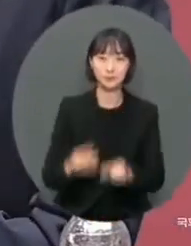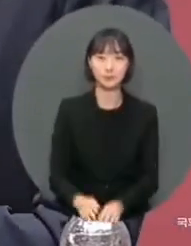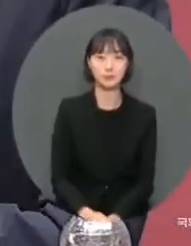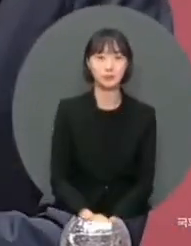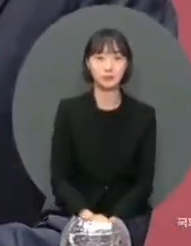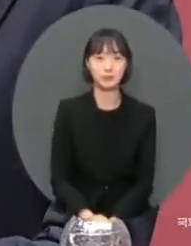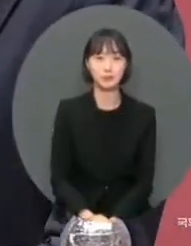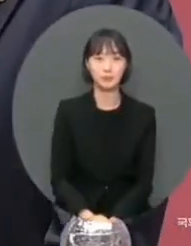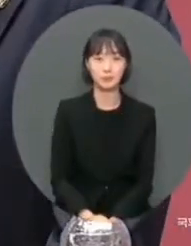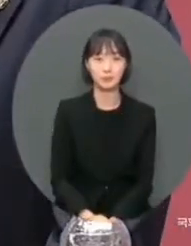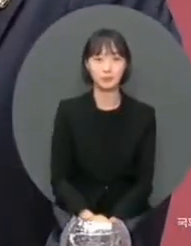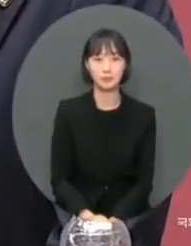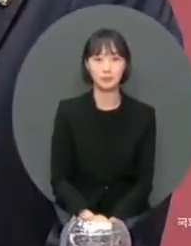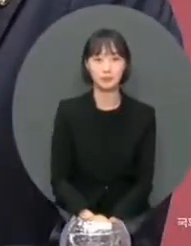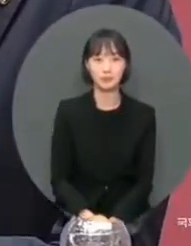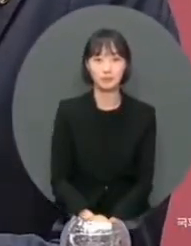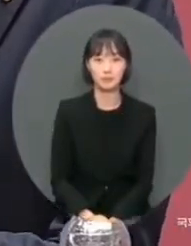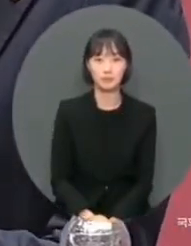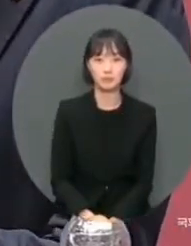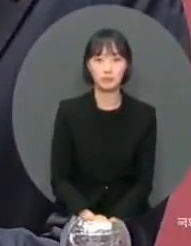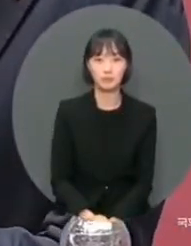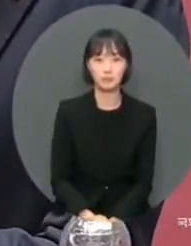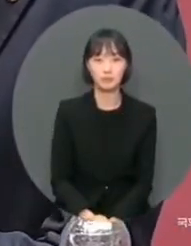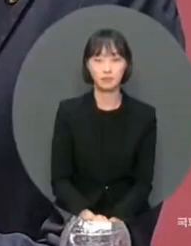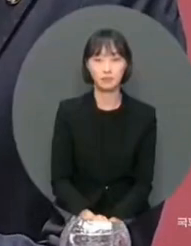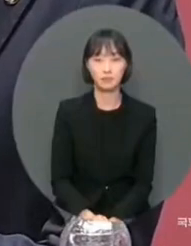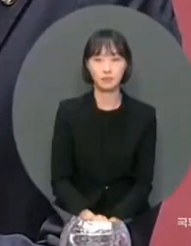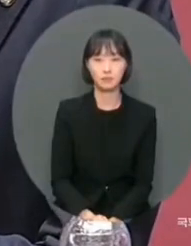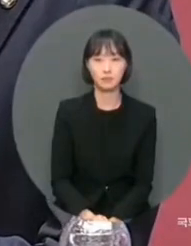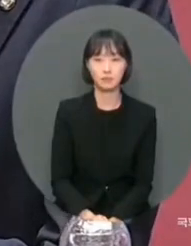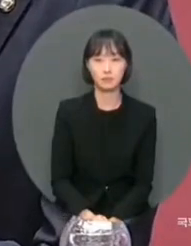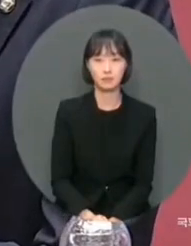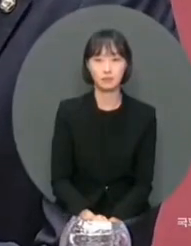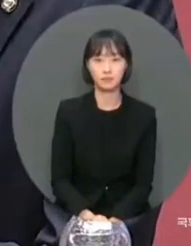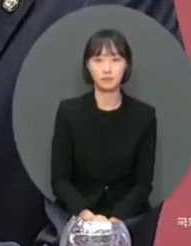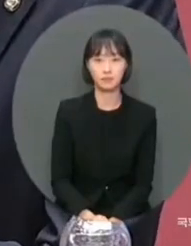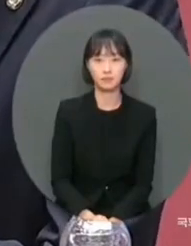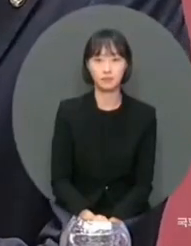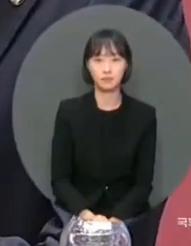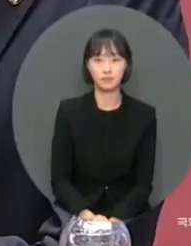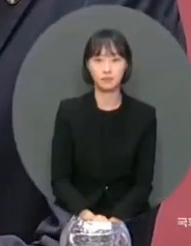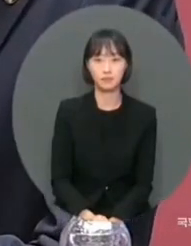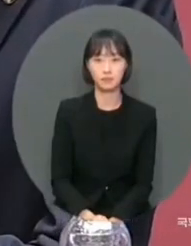것은 너무나 부적절한 것 같습니다. 그 다음 자료 보여주시죠. 그 아까 그 자료인데요.